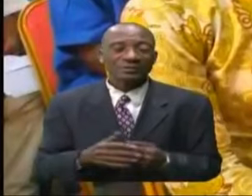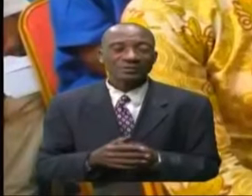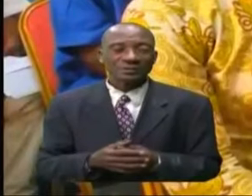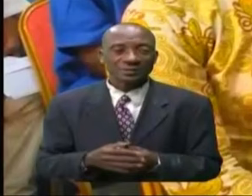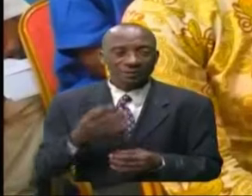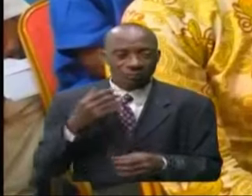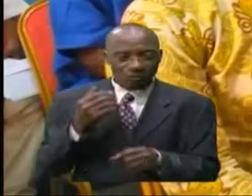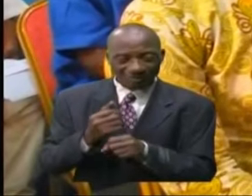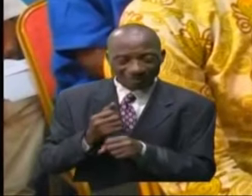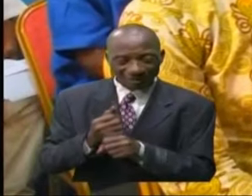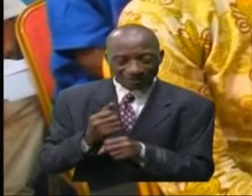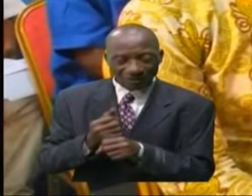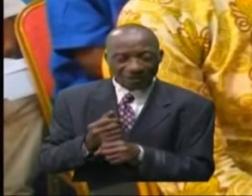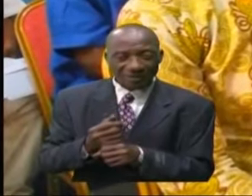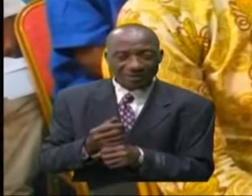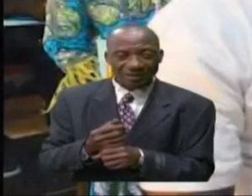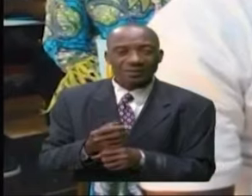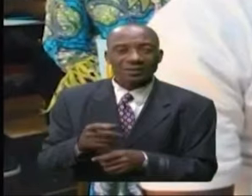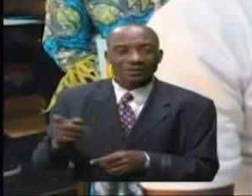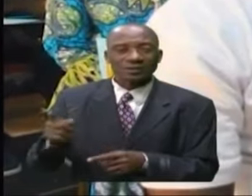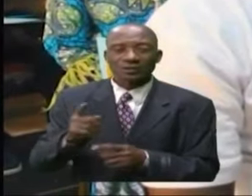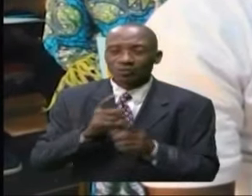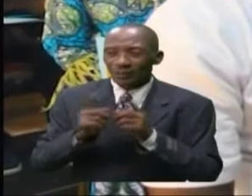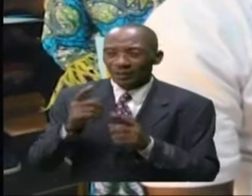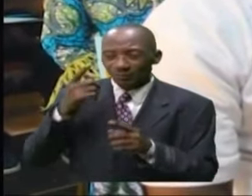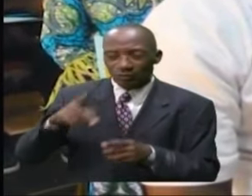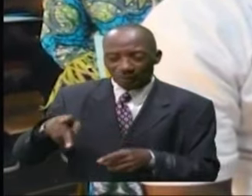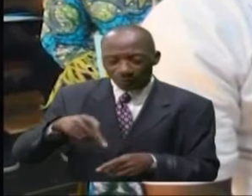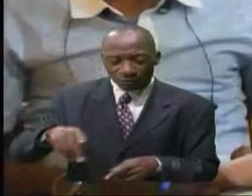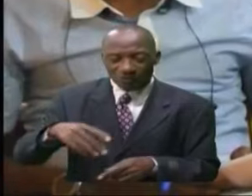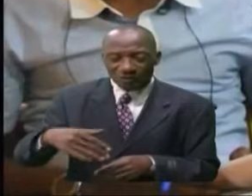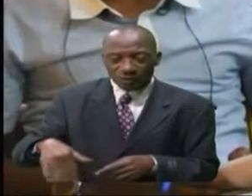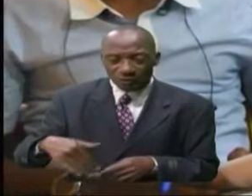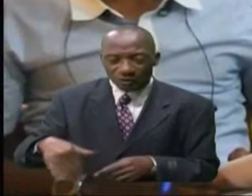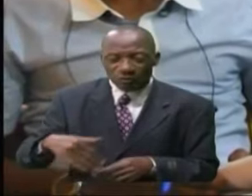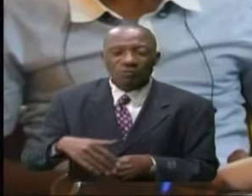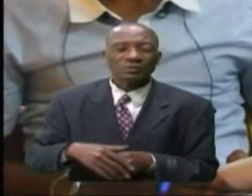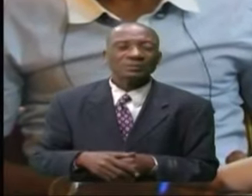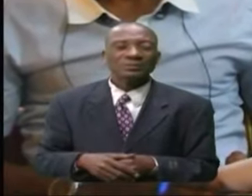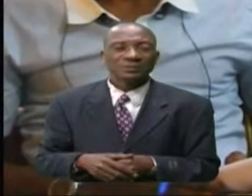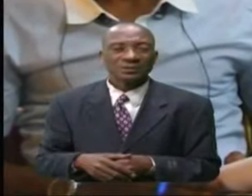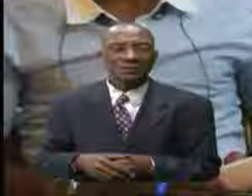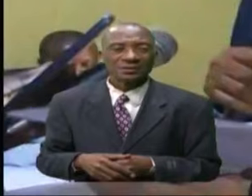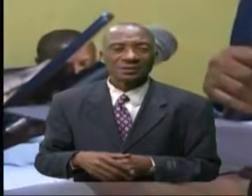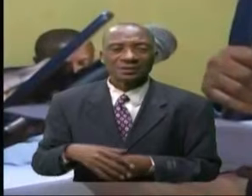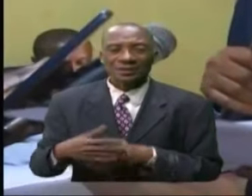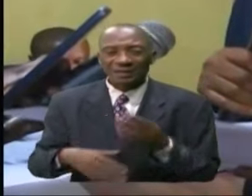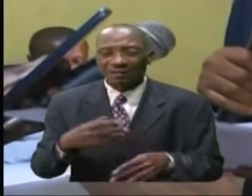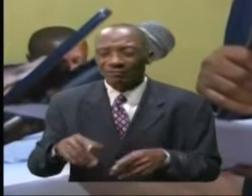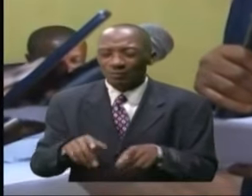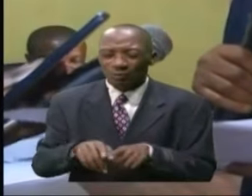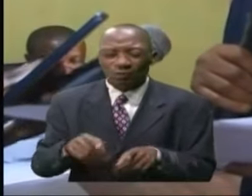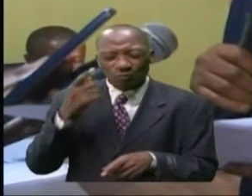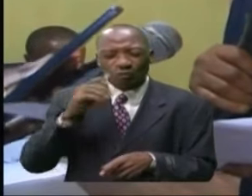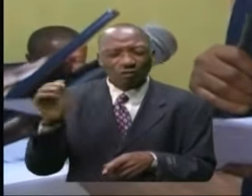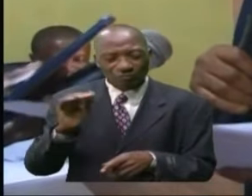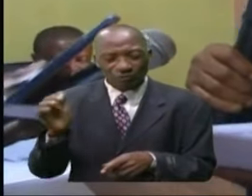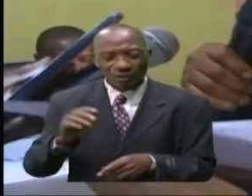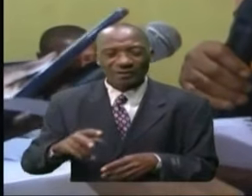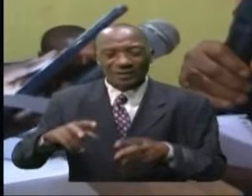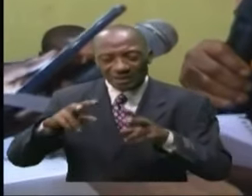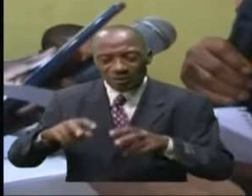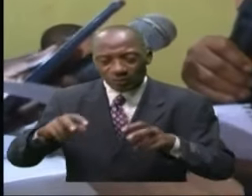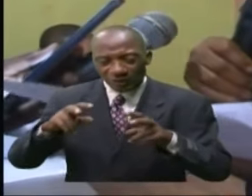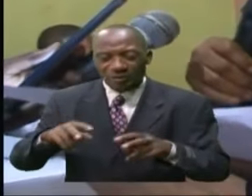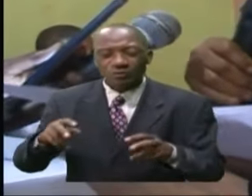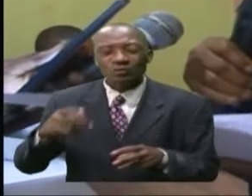du PIFORES est de mettre en œuvre 19 000 hectares de plantations agroforestières pour la